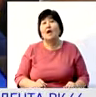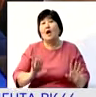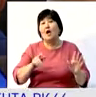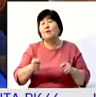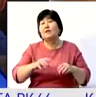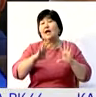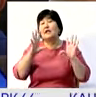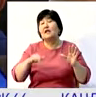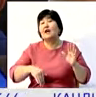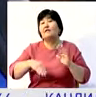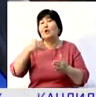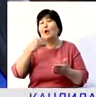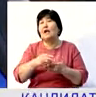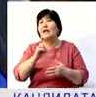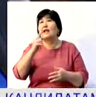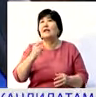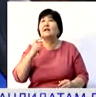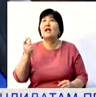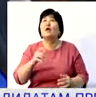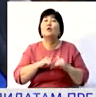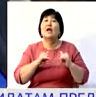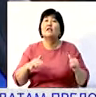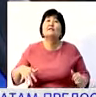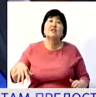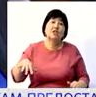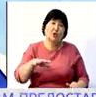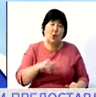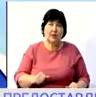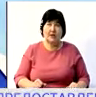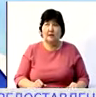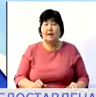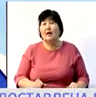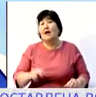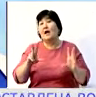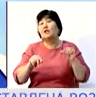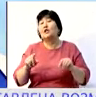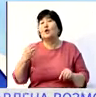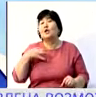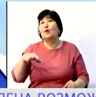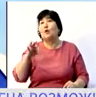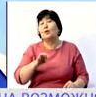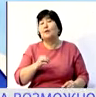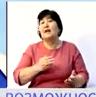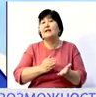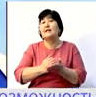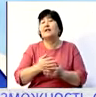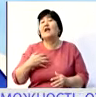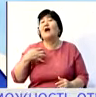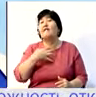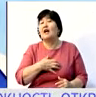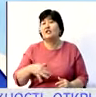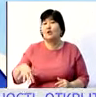Президент в целом высоко оценил социально-экономическое развитие региона. Считаю Кызылординскую область стратегически важным